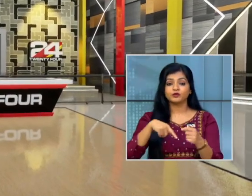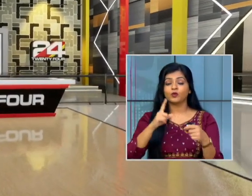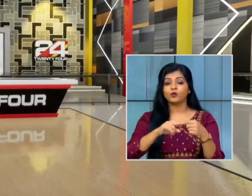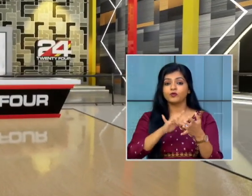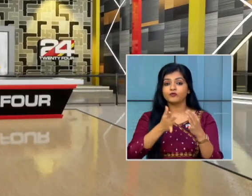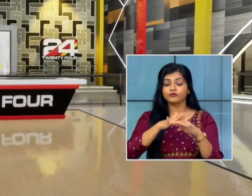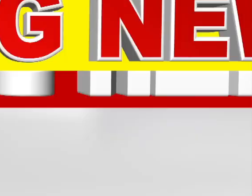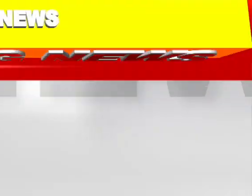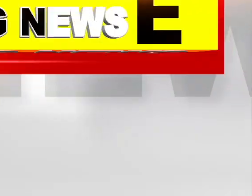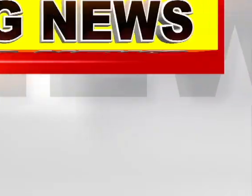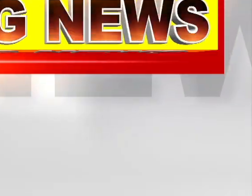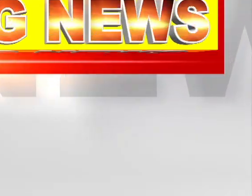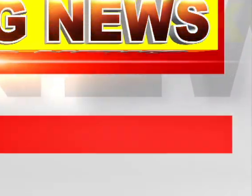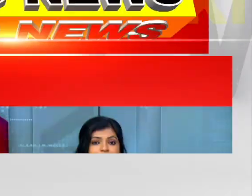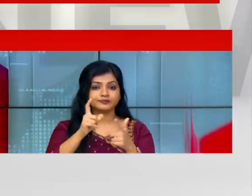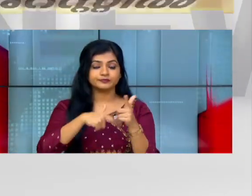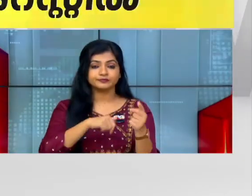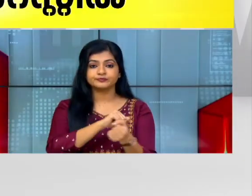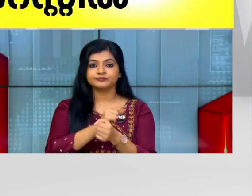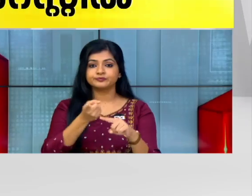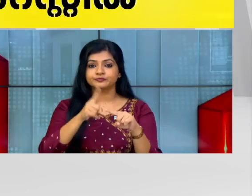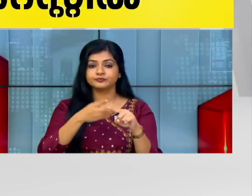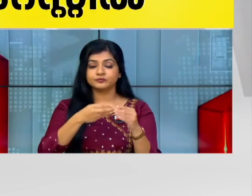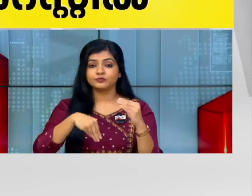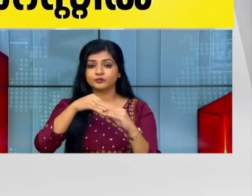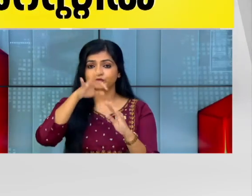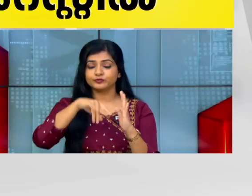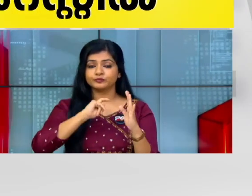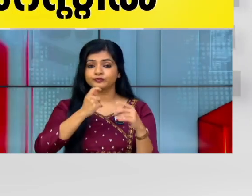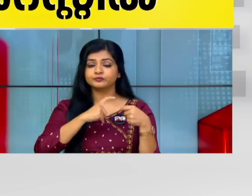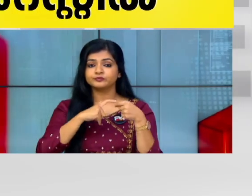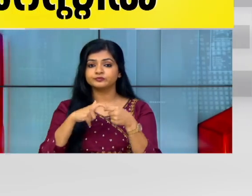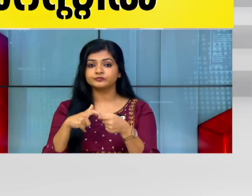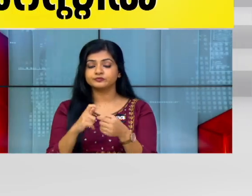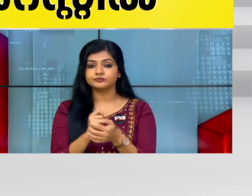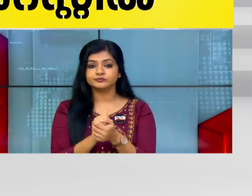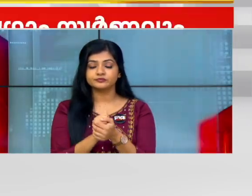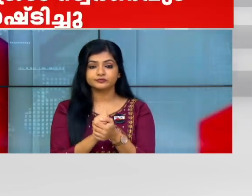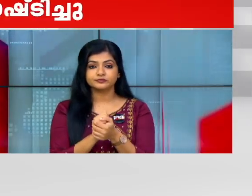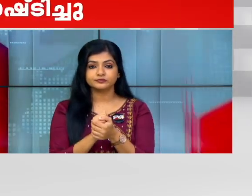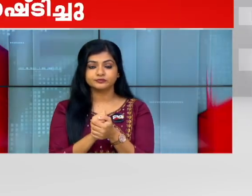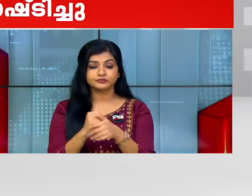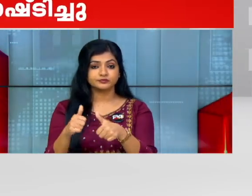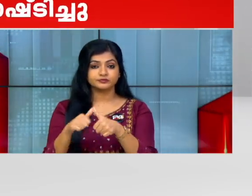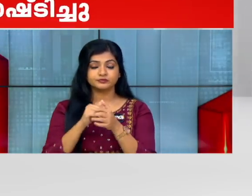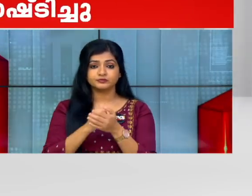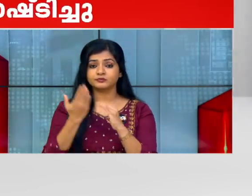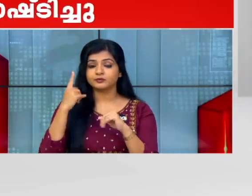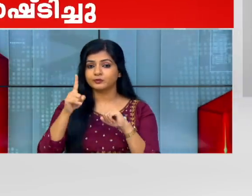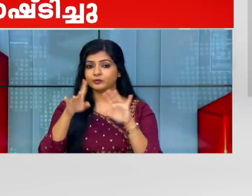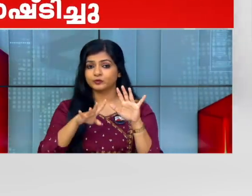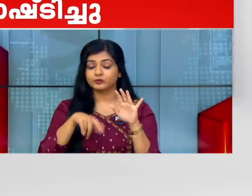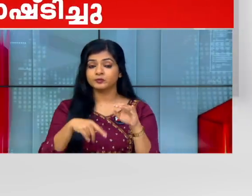റിൻസിയാണ് പിടിയിലായത്. YS അഭിനന്ദ് ഇപ്പോൾ വിവരങ്ങളുമായി ചേരുന്നുണ്ട്. അഭിനന്ദ്, വിശദാംശങ്ങൾ എന്തൊക്കെയാണ്? ഉന്മേഷ്, ഇക്കഴിഞ്ഞ 19-ാം